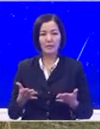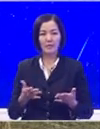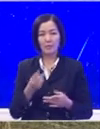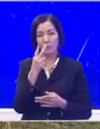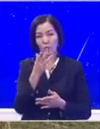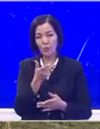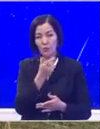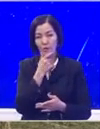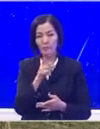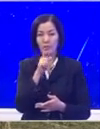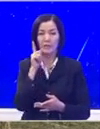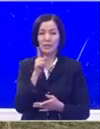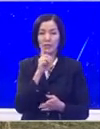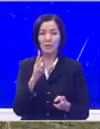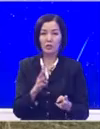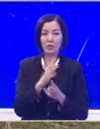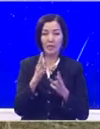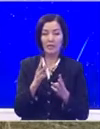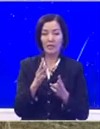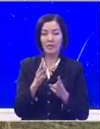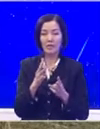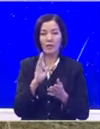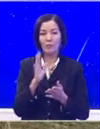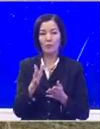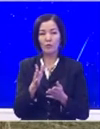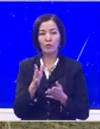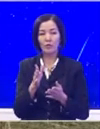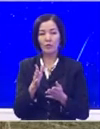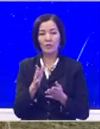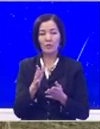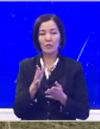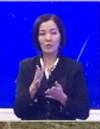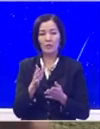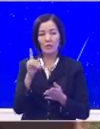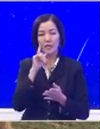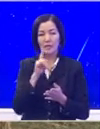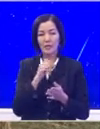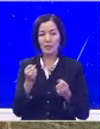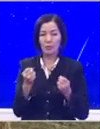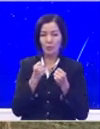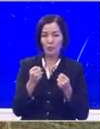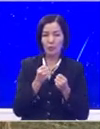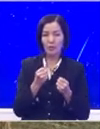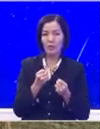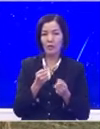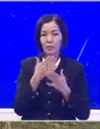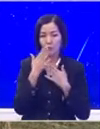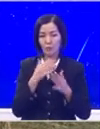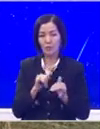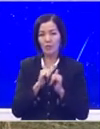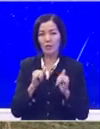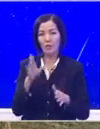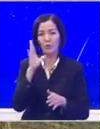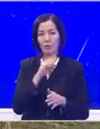көріп елдің жастардың делебесі қозып өздеріне ой пайда болып жаңағы мен де бір тай алсам деген ой пайда болып кәдімгі